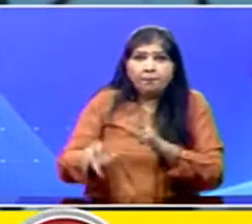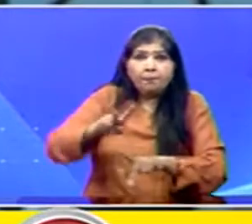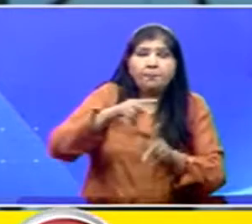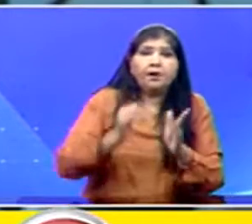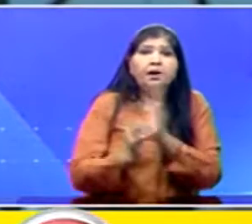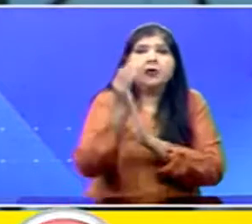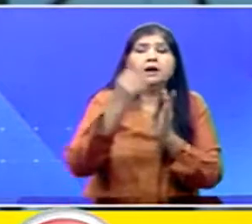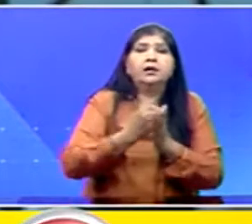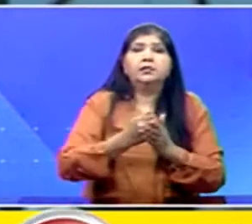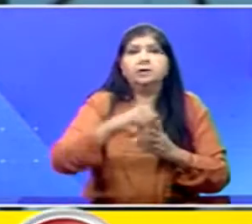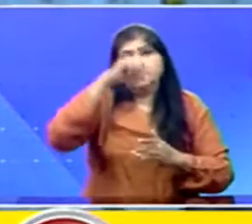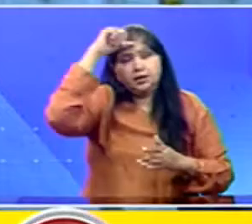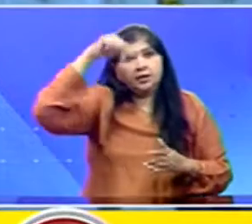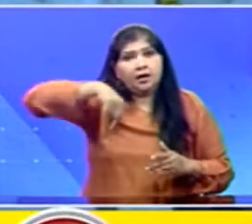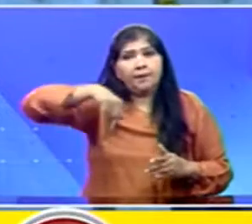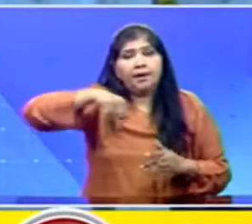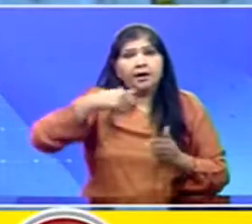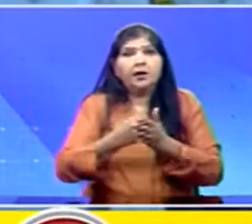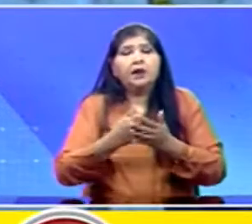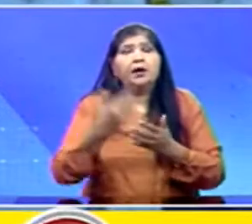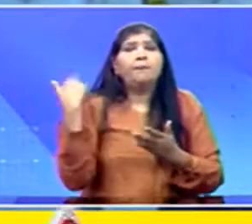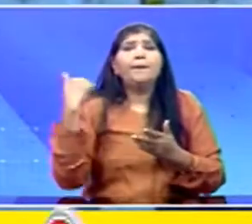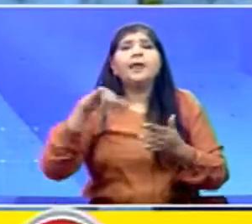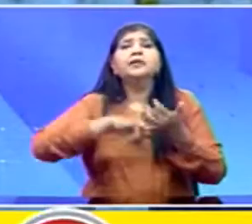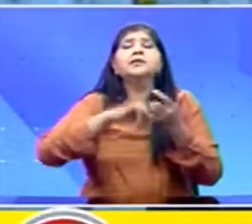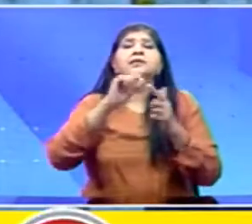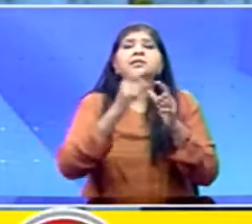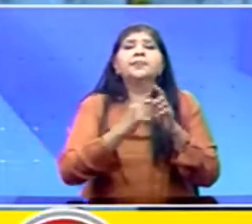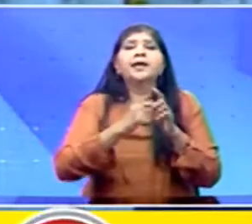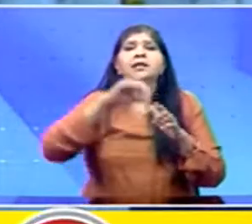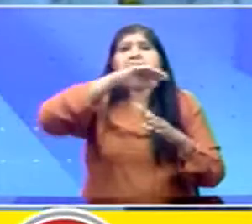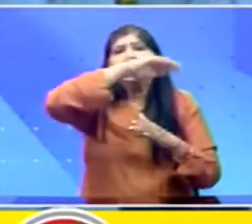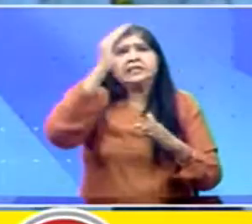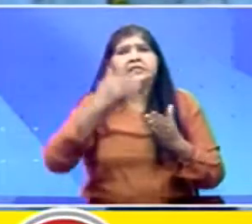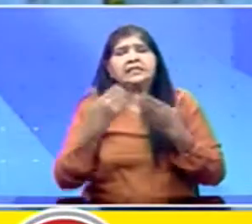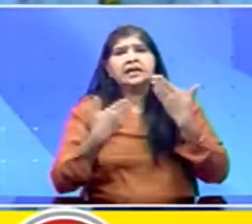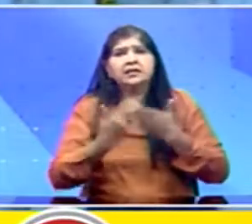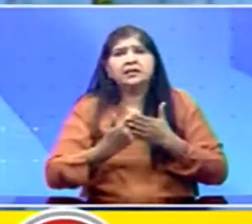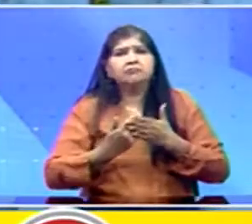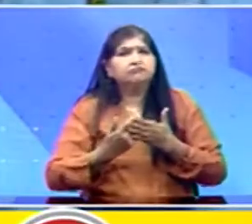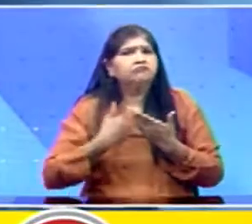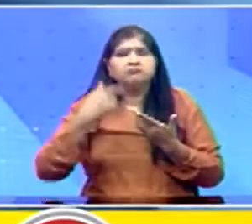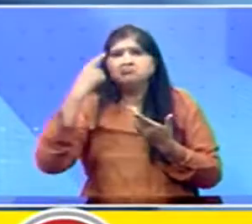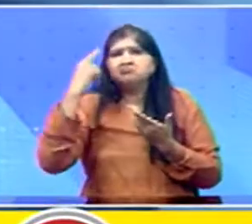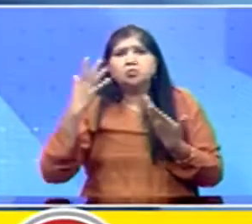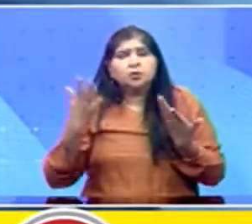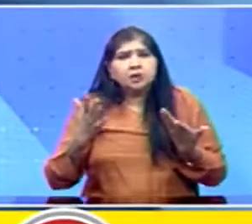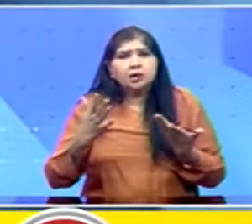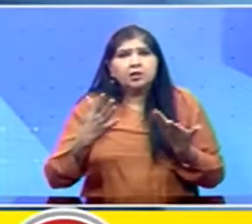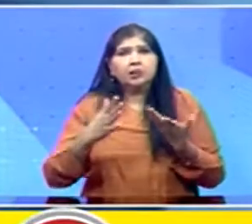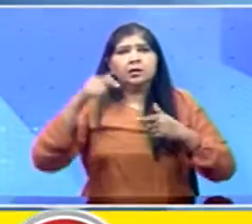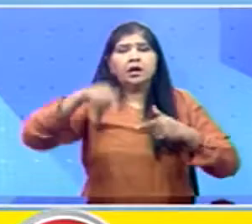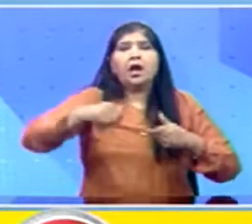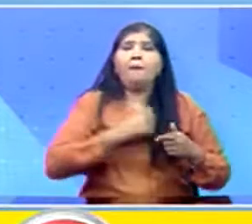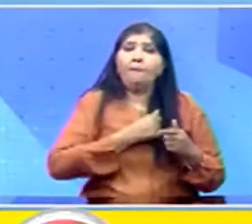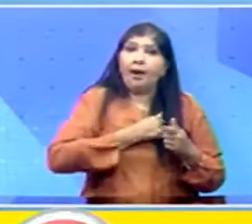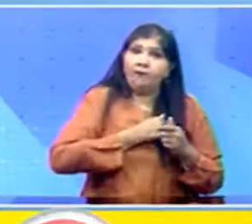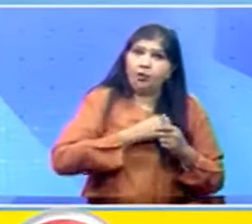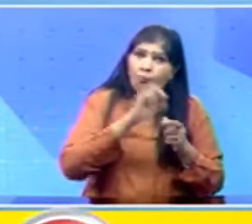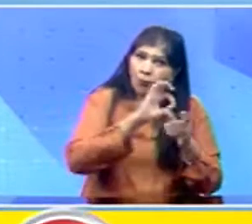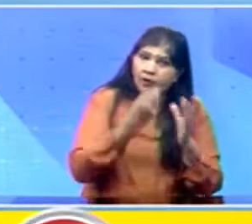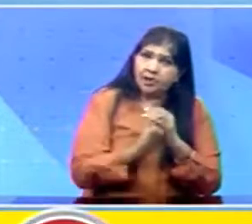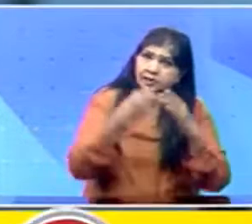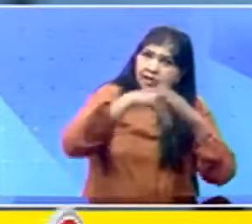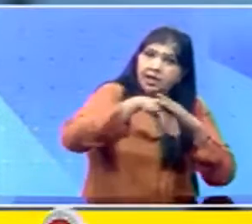में स्पेस सेक्टर में स्टार्टप के बारे में कुछ सोचता तक नहीं था आज